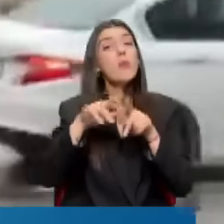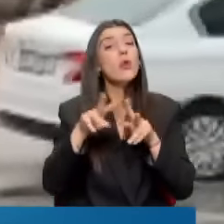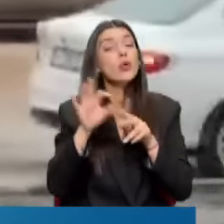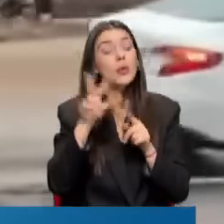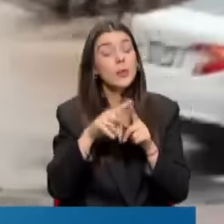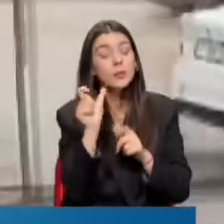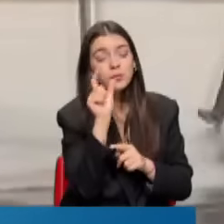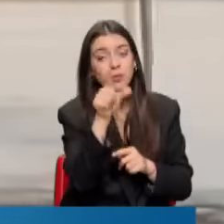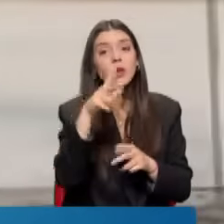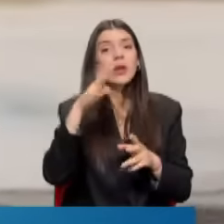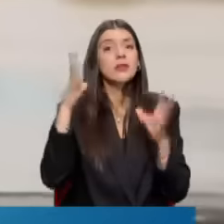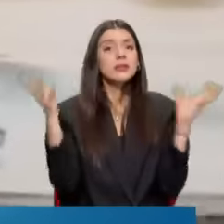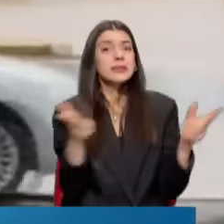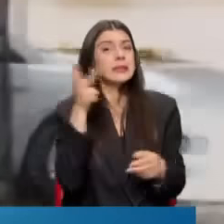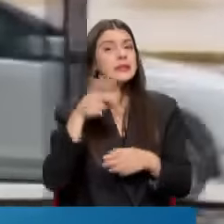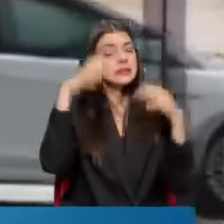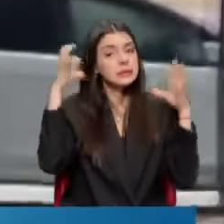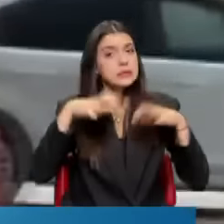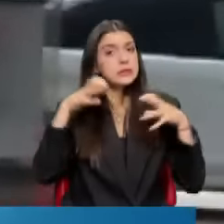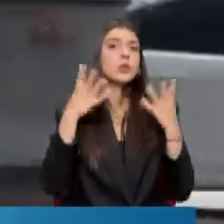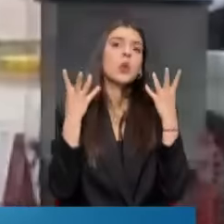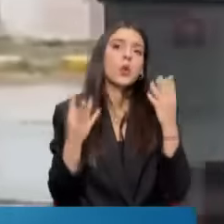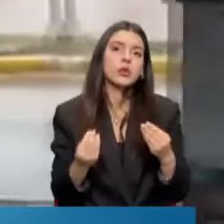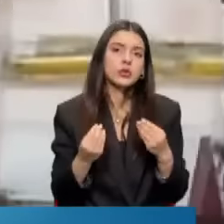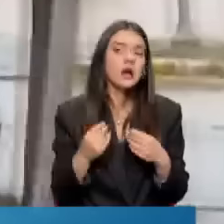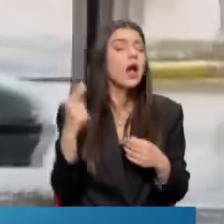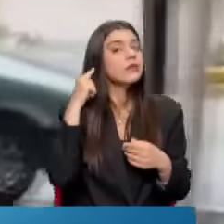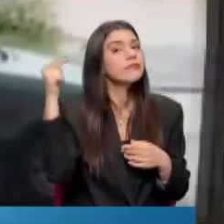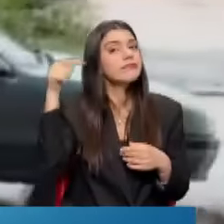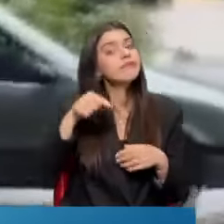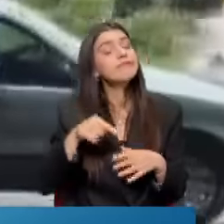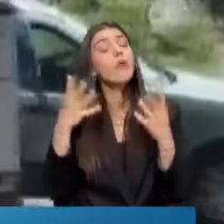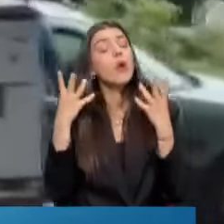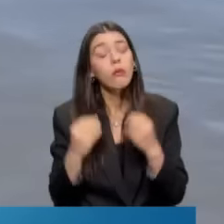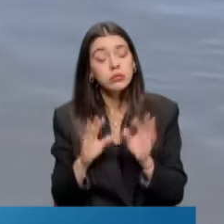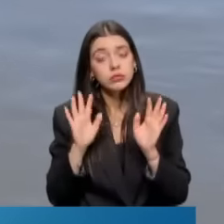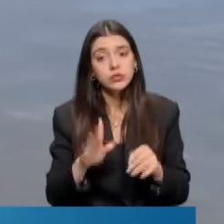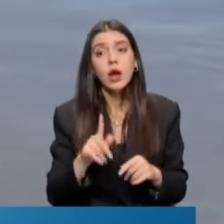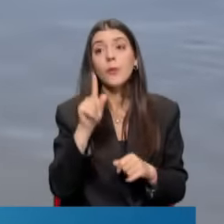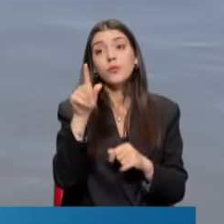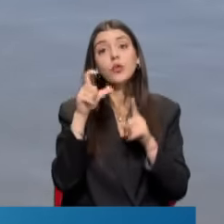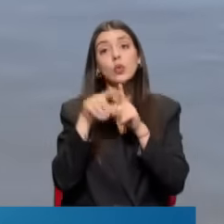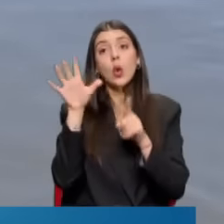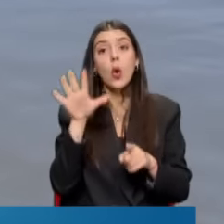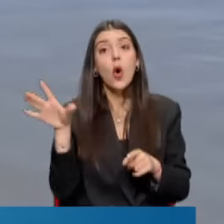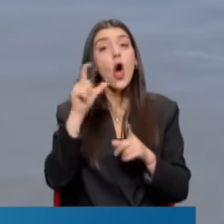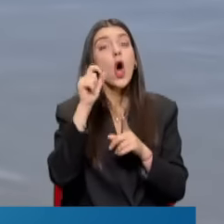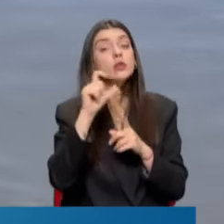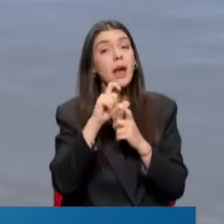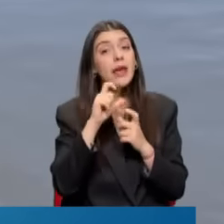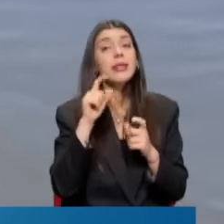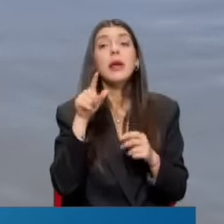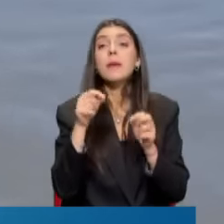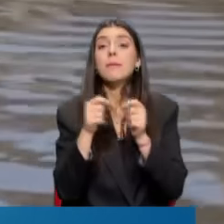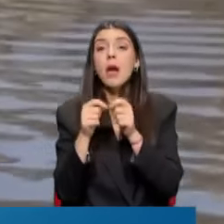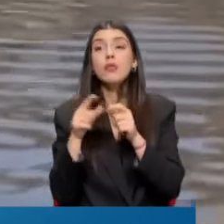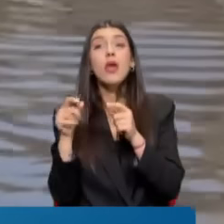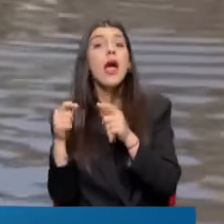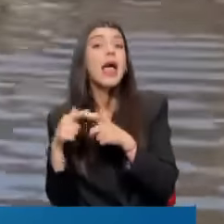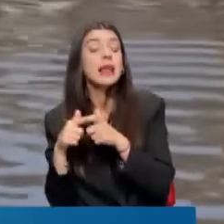sağanak ve gök gürültülü sağanak yağışlı olacak yağışların doğ Anadolu'nun kuzeydoğusu Osmaniye Bayburt Elazığ